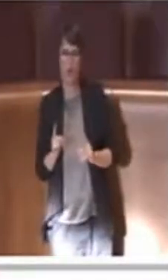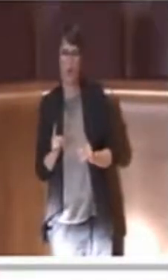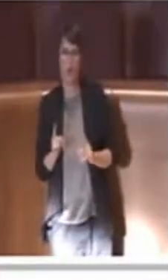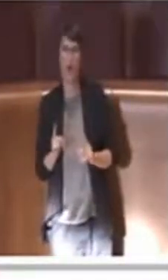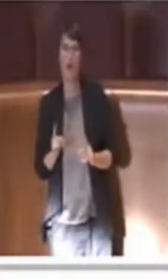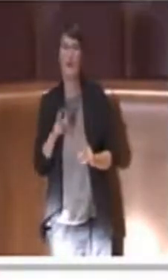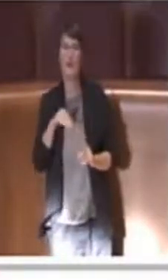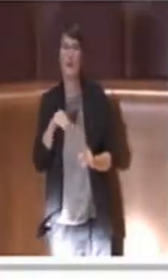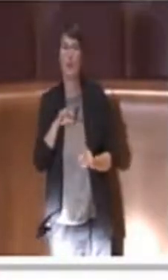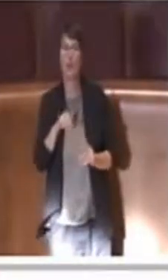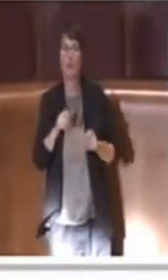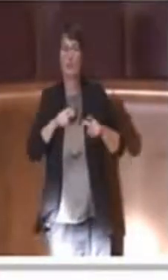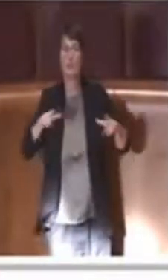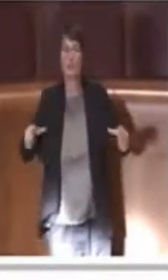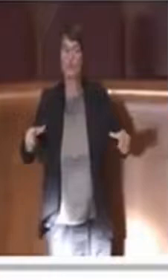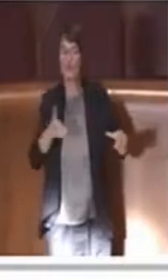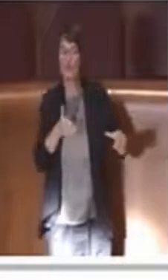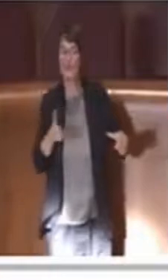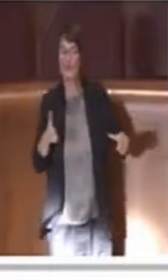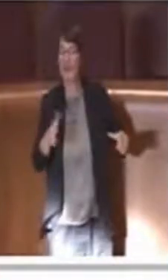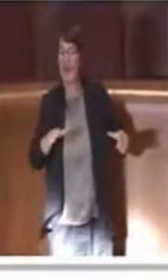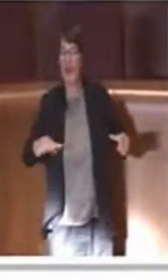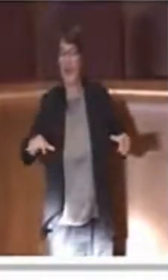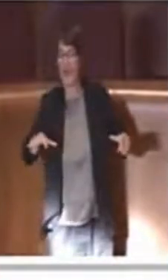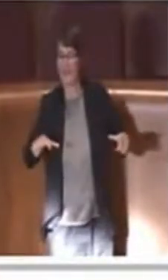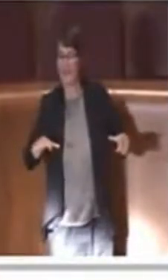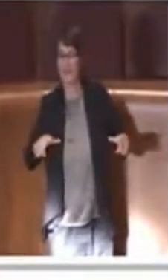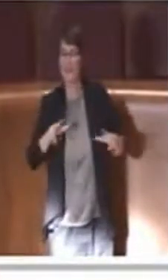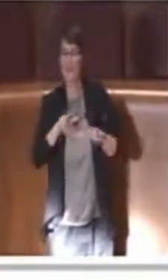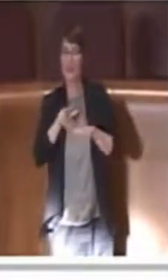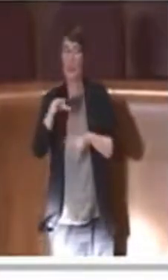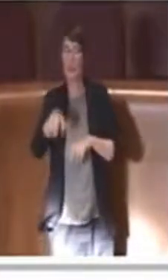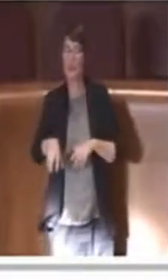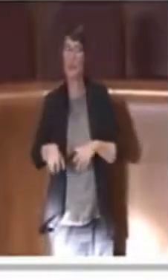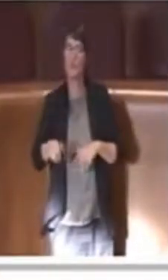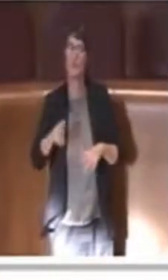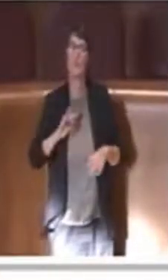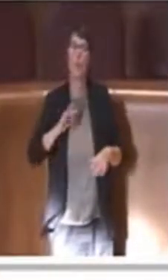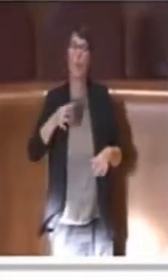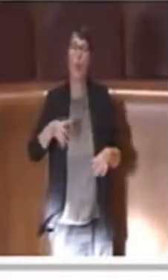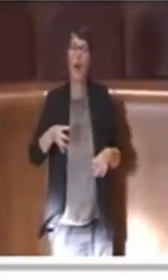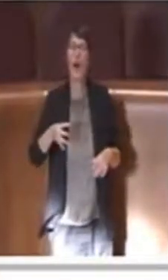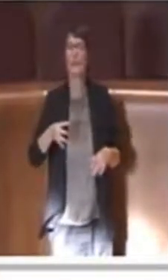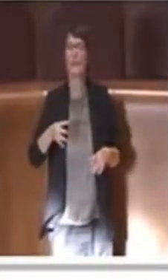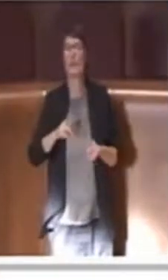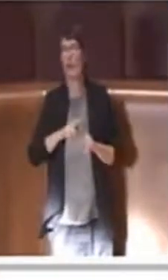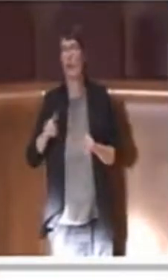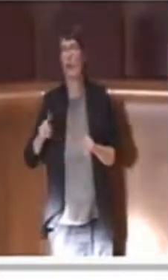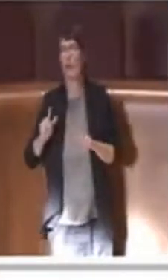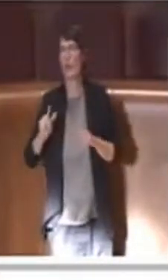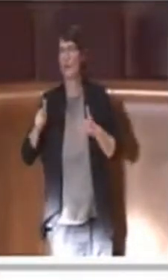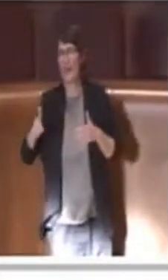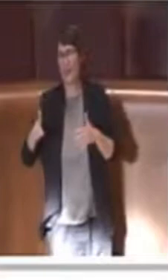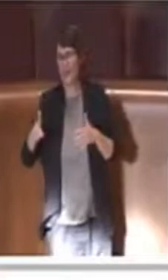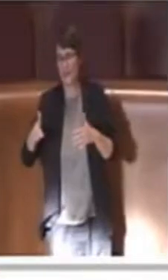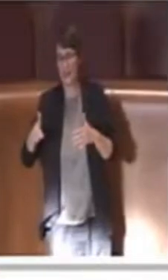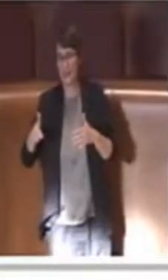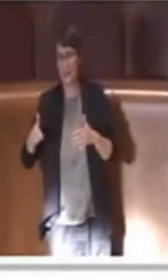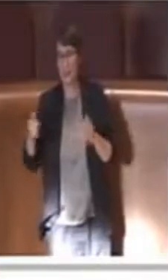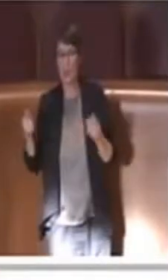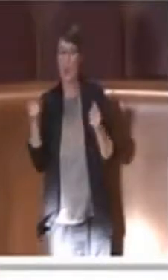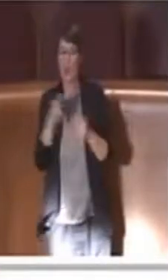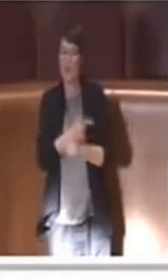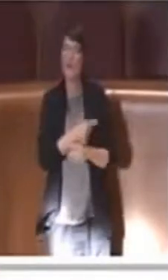della città, quindi dal municipio, che vanno dal quarto fino al settimo, mentre altri tipi